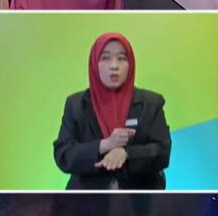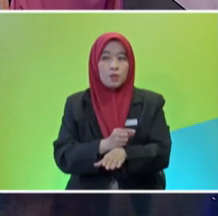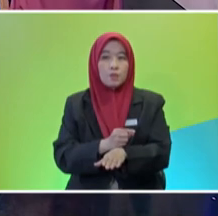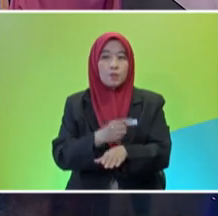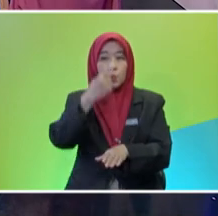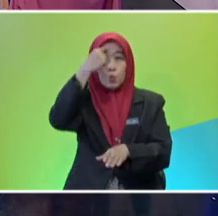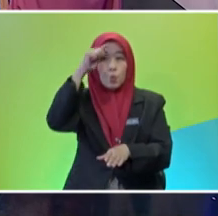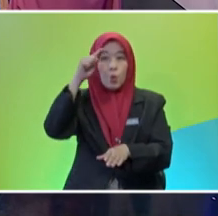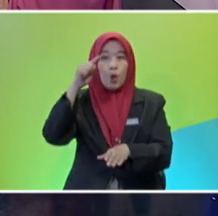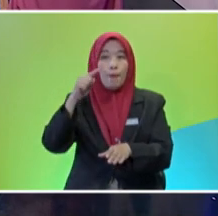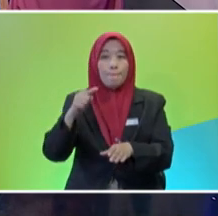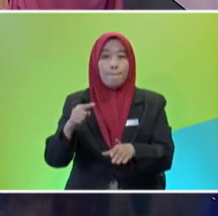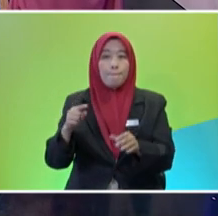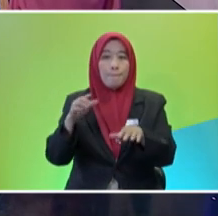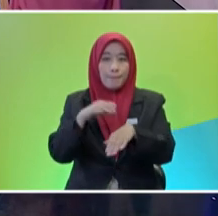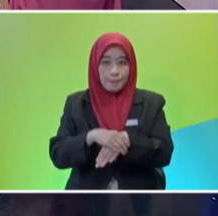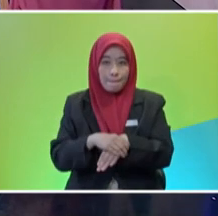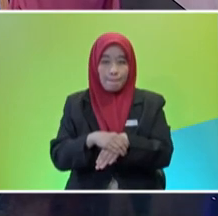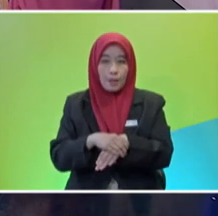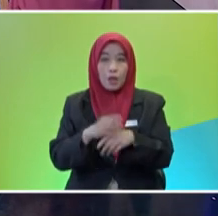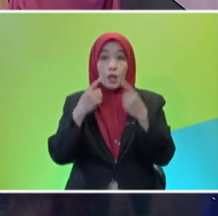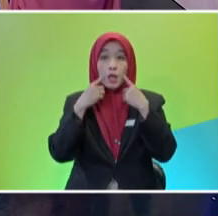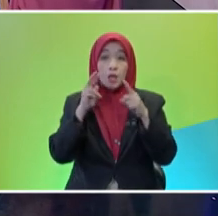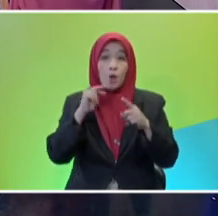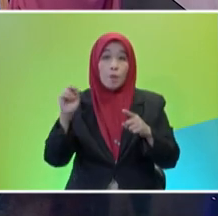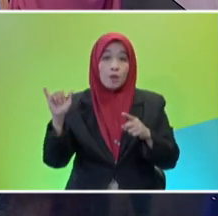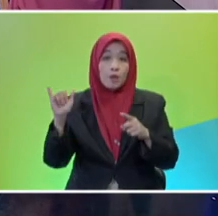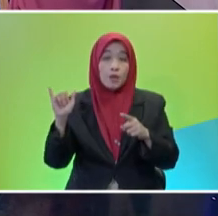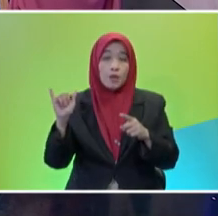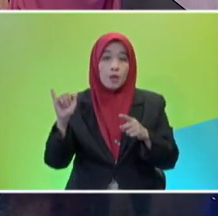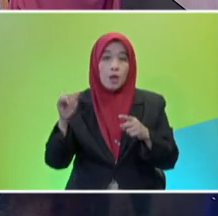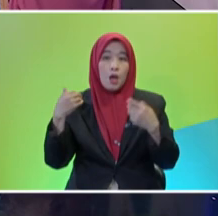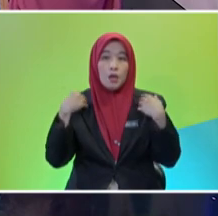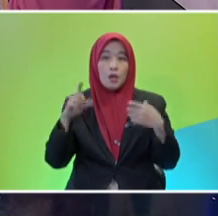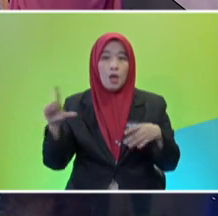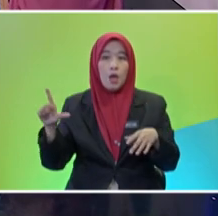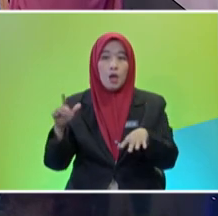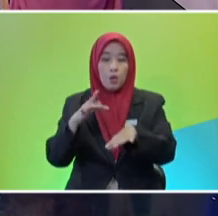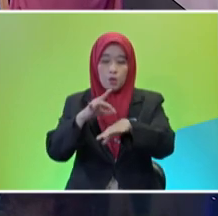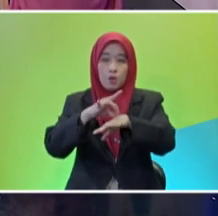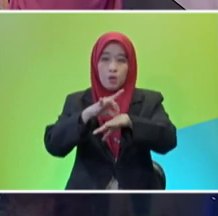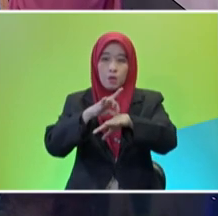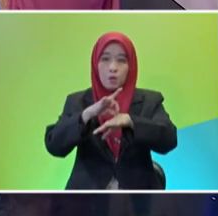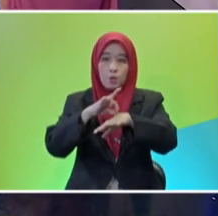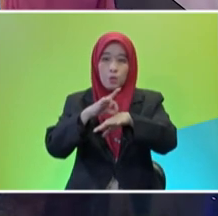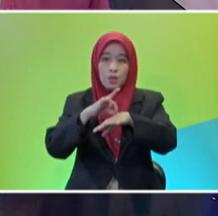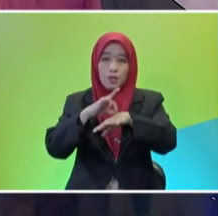Jadi apakah? Untuk yang ini jawapannya adalah kita menggunakan kulit cikgu. Ya, kulit. Kulit